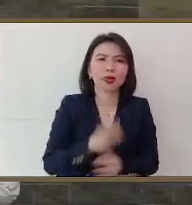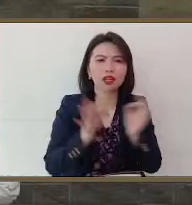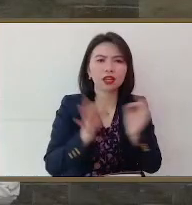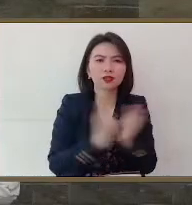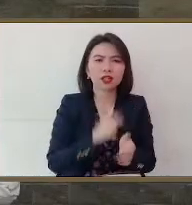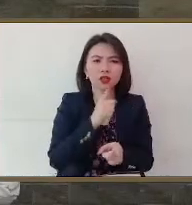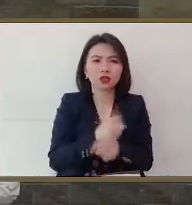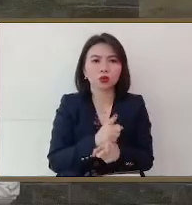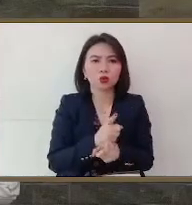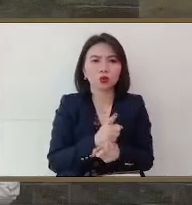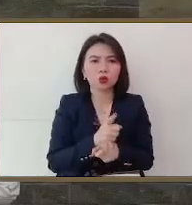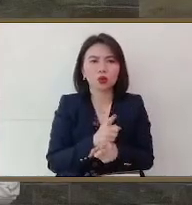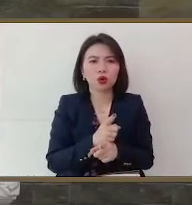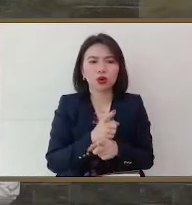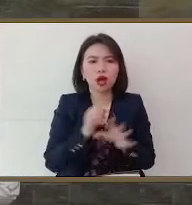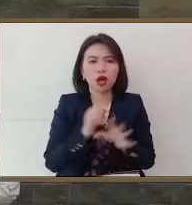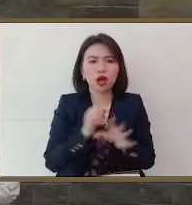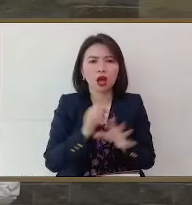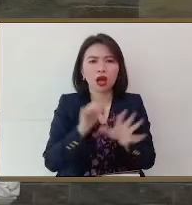Paano yan?